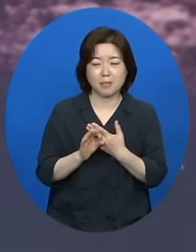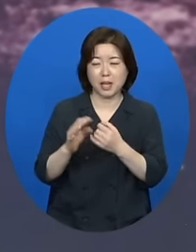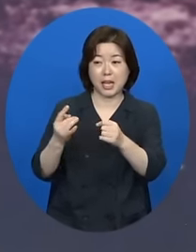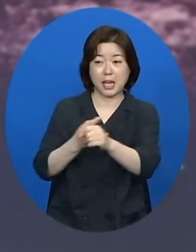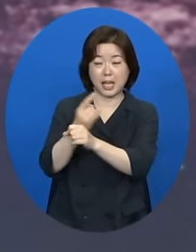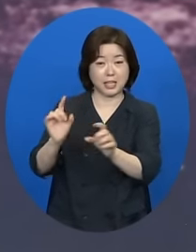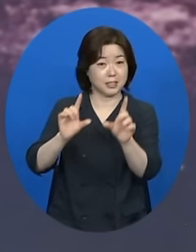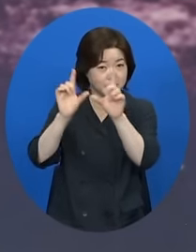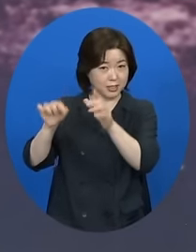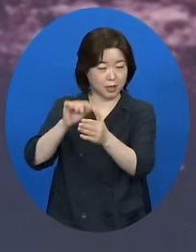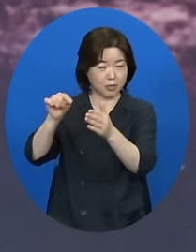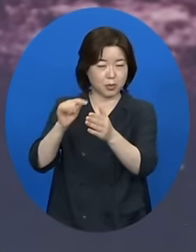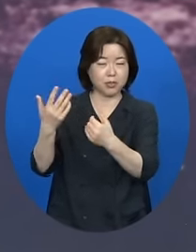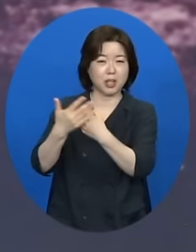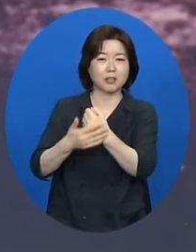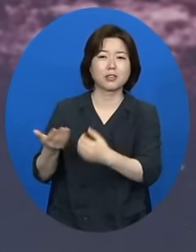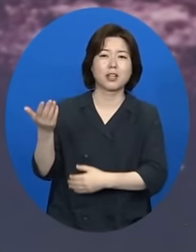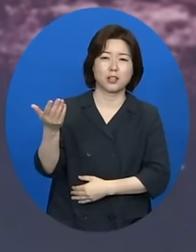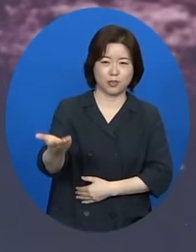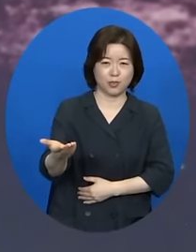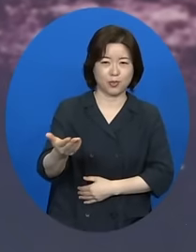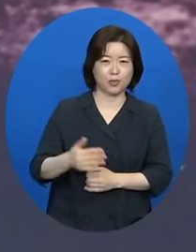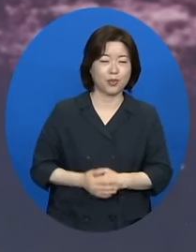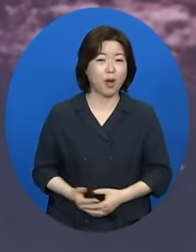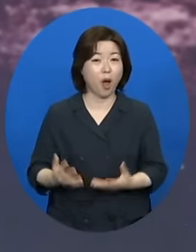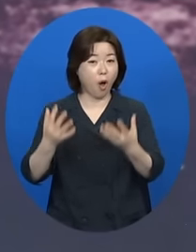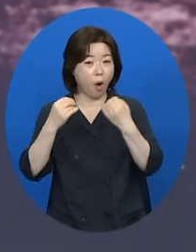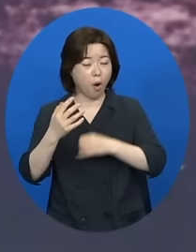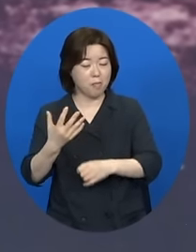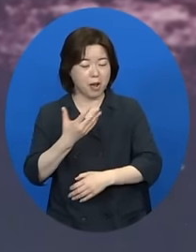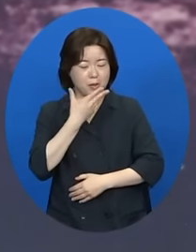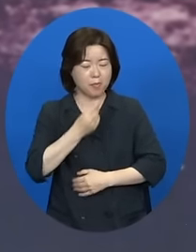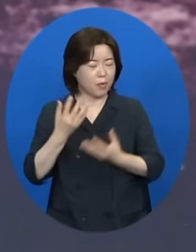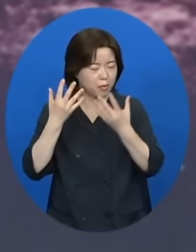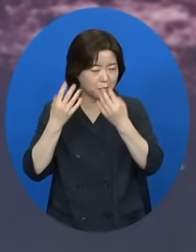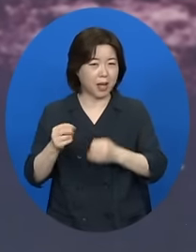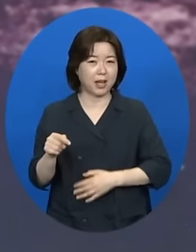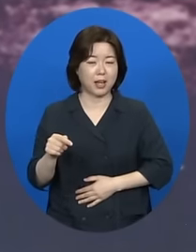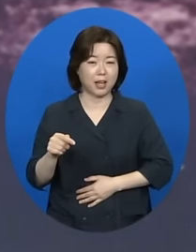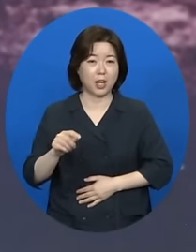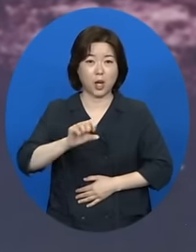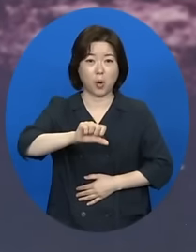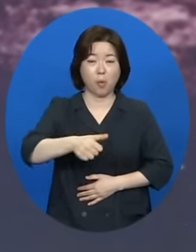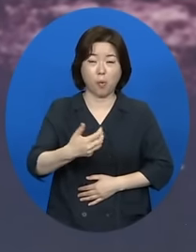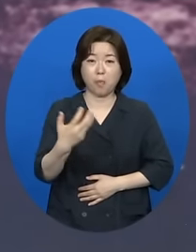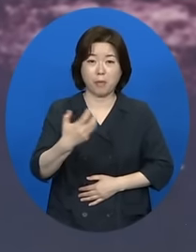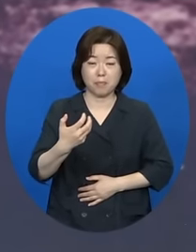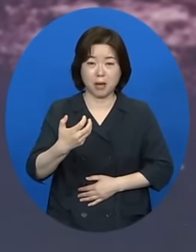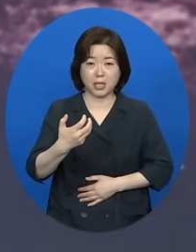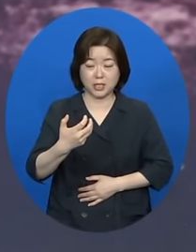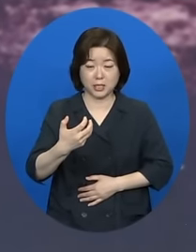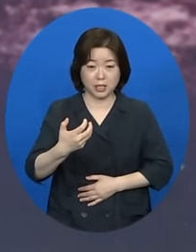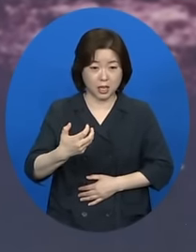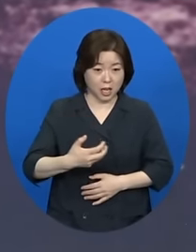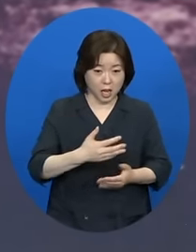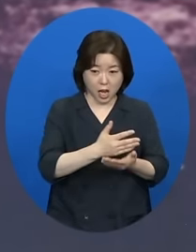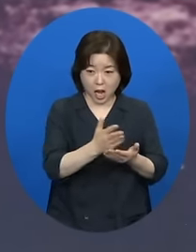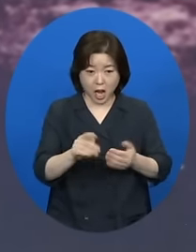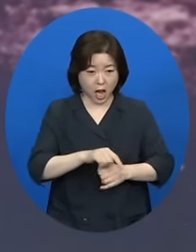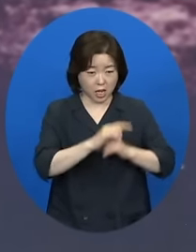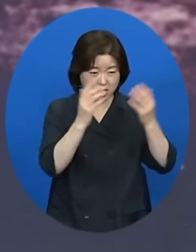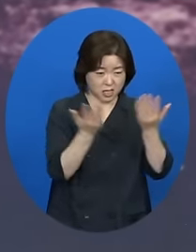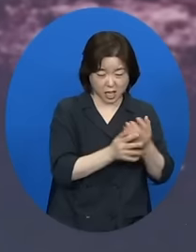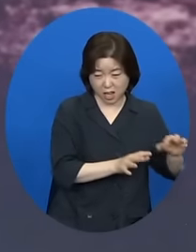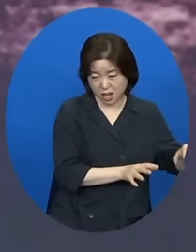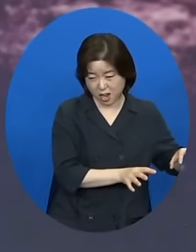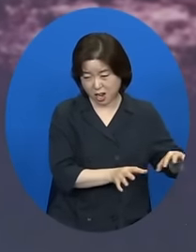하나님이 은혜를 베풀어 주셨기 때문에요. 얼마나 이 복이 많았는지 580마리의 가축들을 끌고 와요. 이거 다 형님 거라는